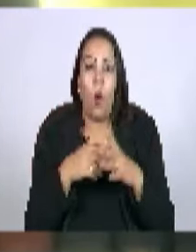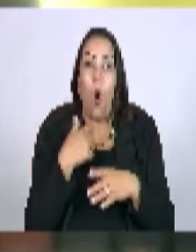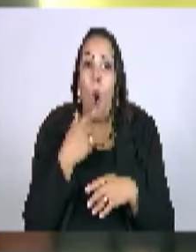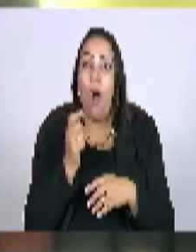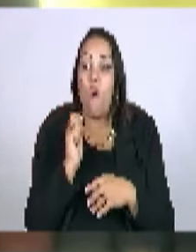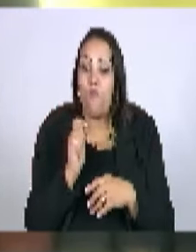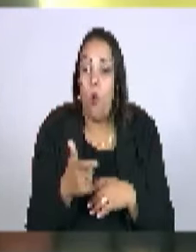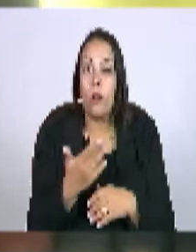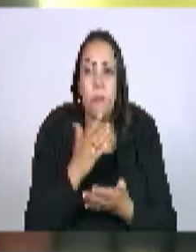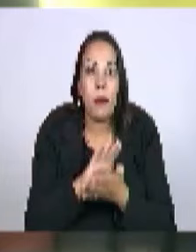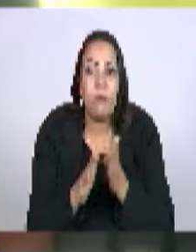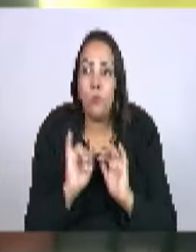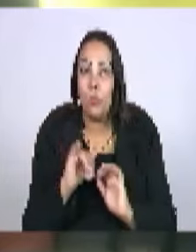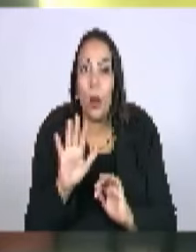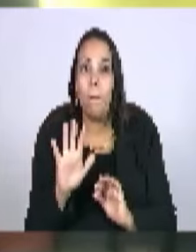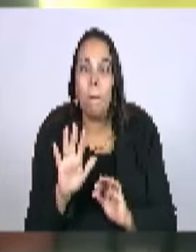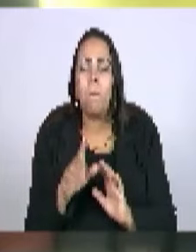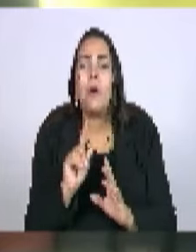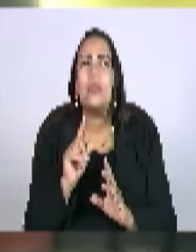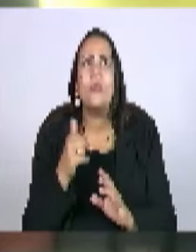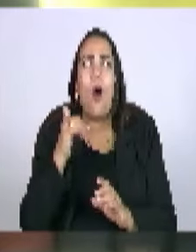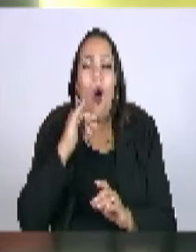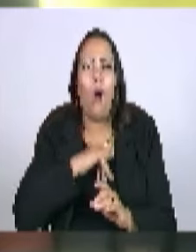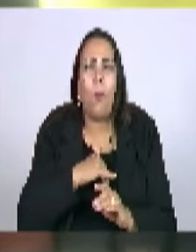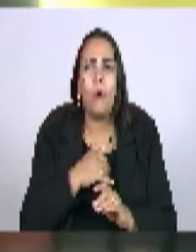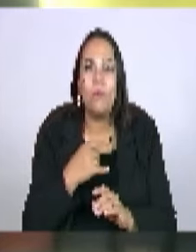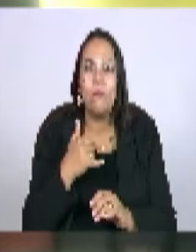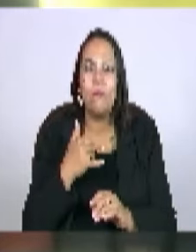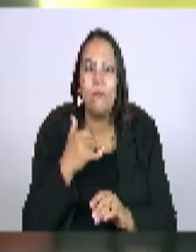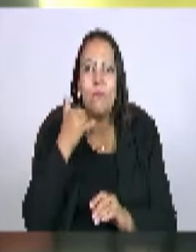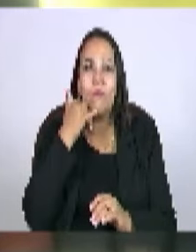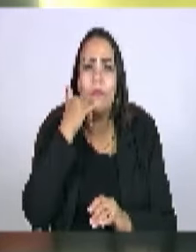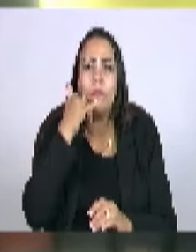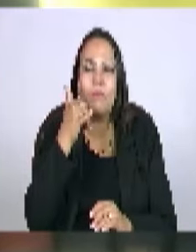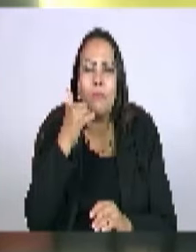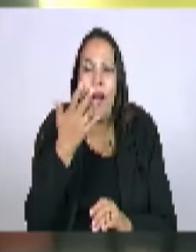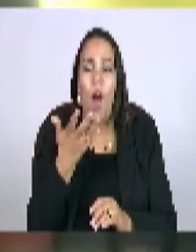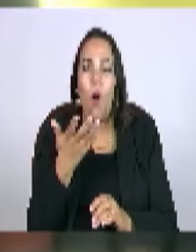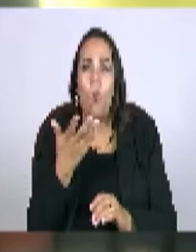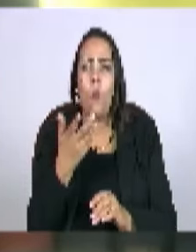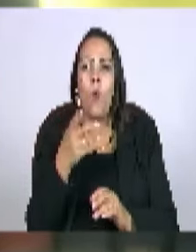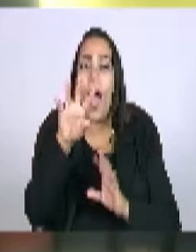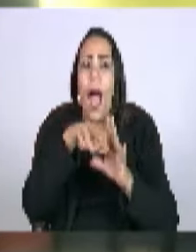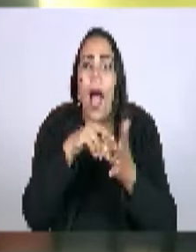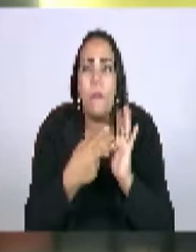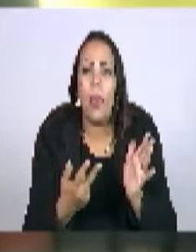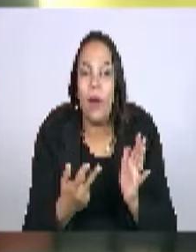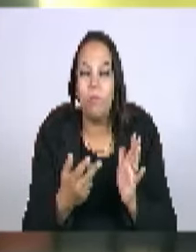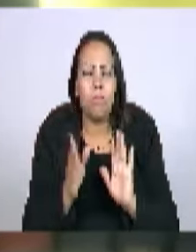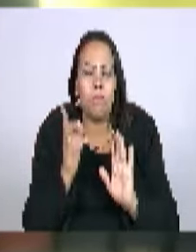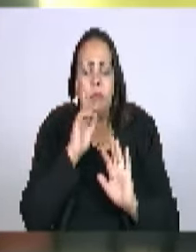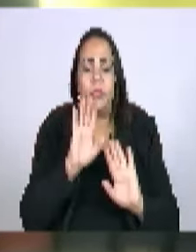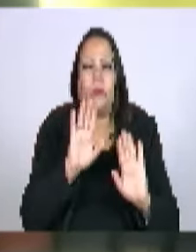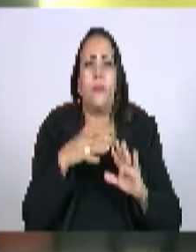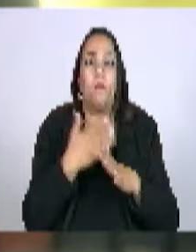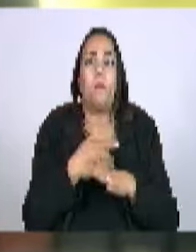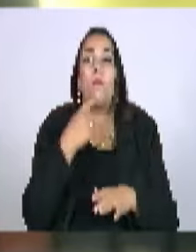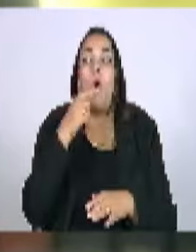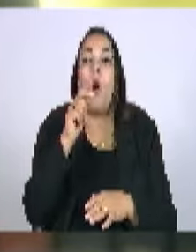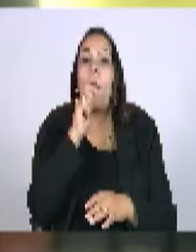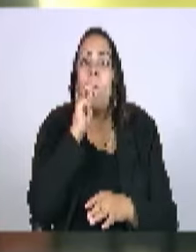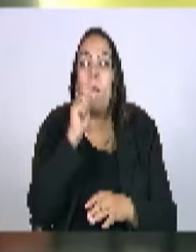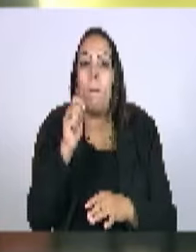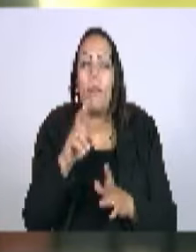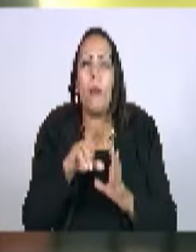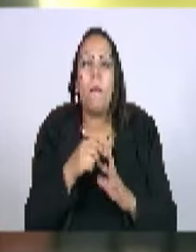ماده يعني ممكن ما يكلف هوش حاجه ماديه لكنه ا البصمه البخل